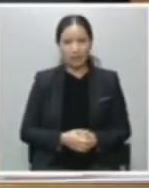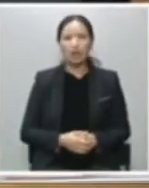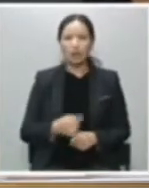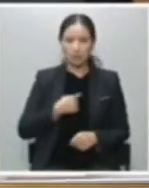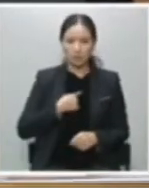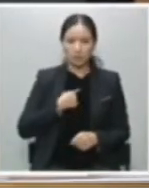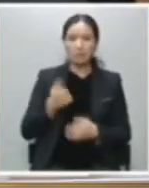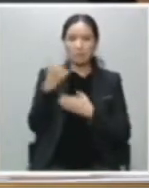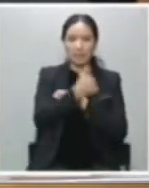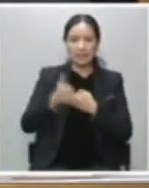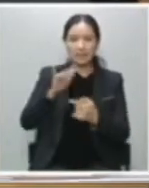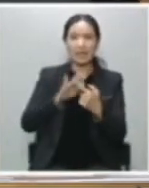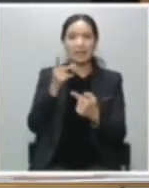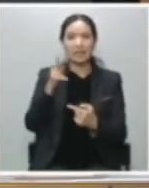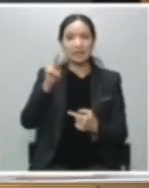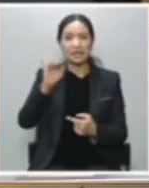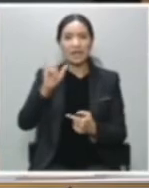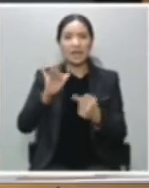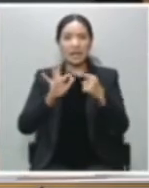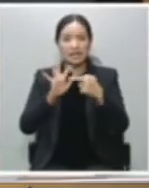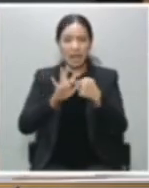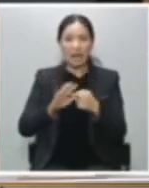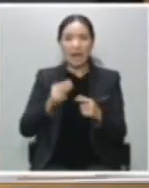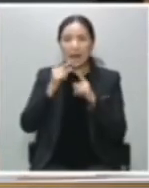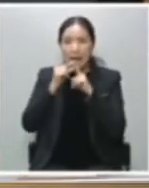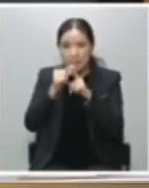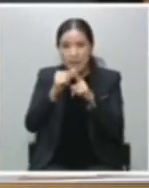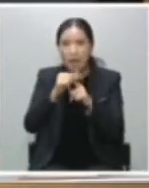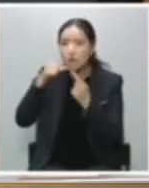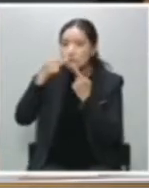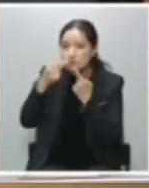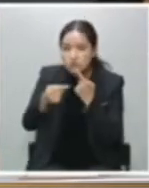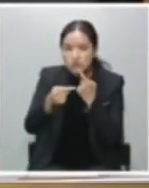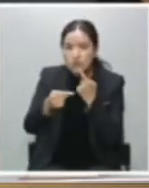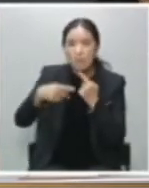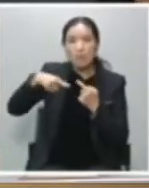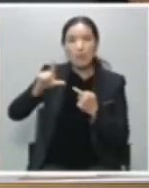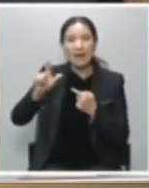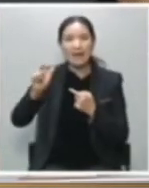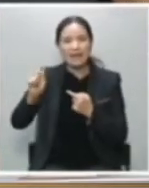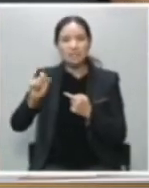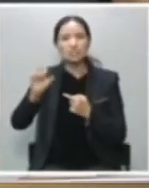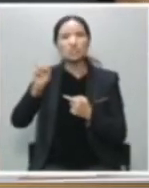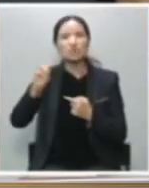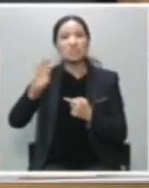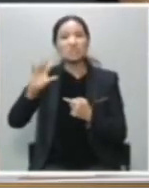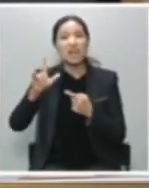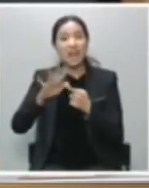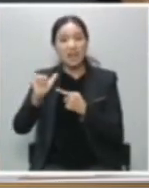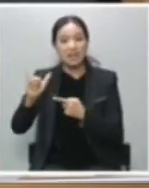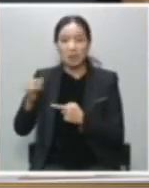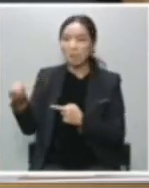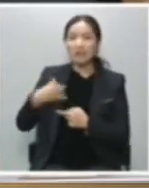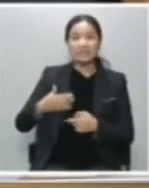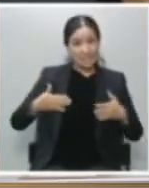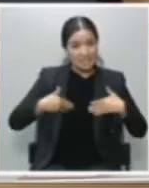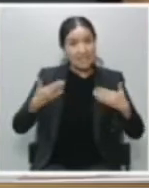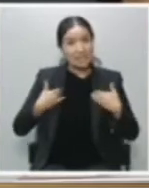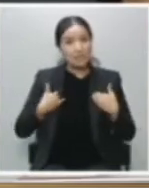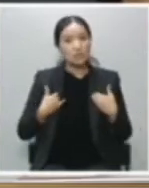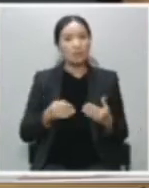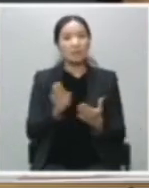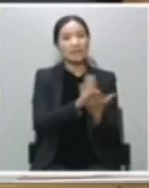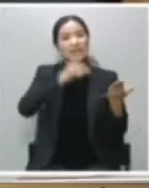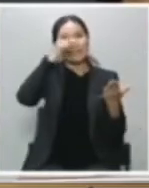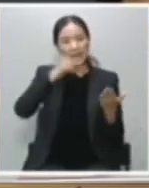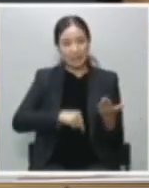ากประเทศเคนยาคำแรกเลยที่เขาพูดกับท่านสมชายพลเอกสมชายนี่เป็นพี่ผมนี่ดีใจด้วยนะที่ประเทศไทยมีการเลือกตั้งปกครองโดยระบอ